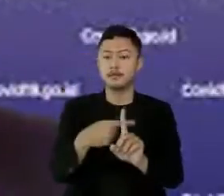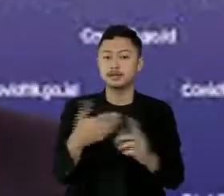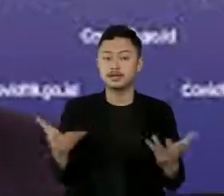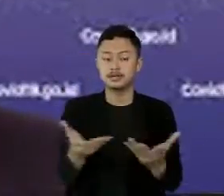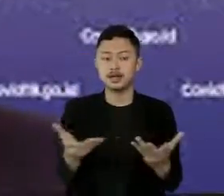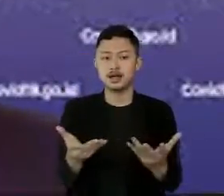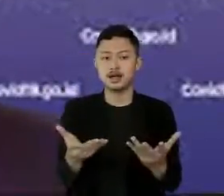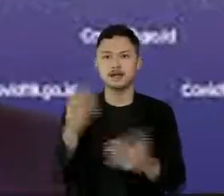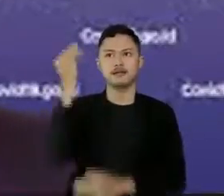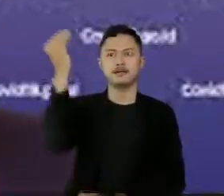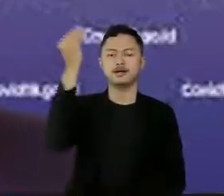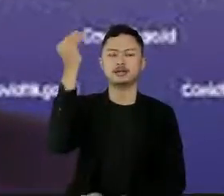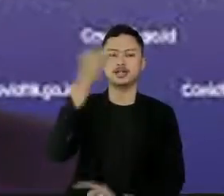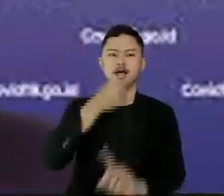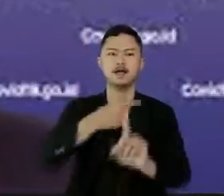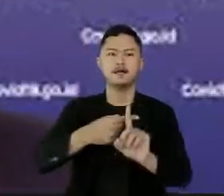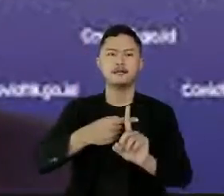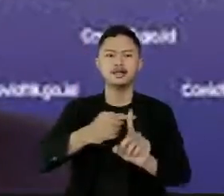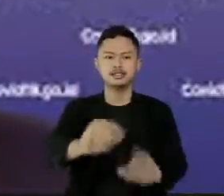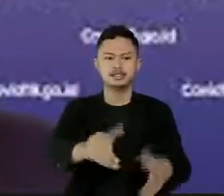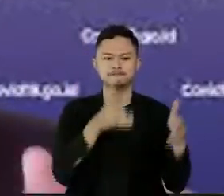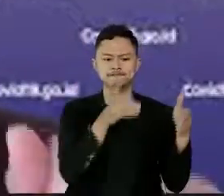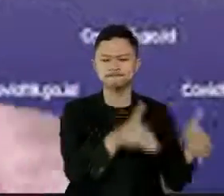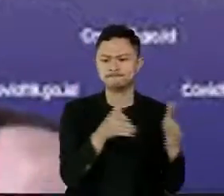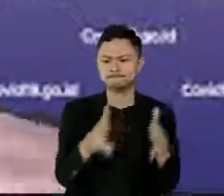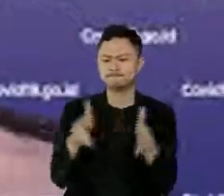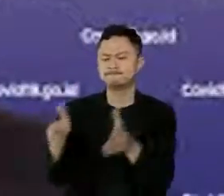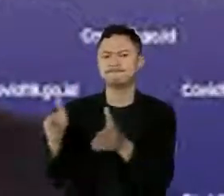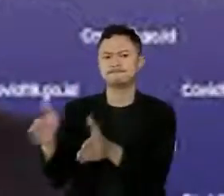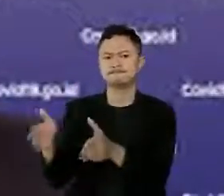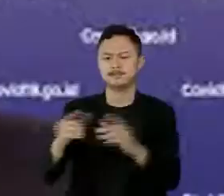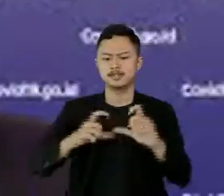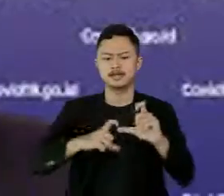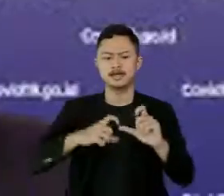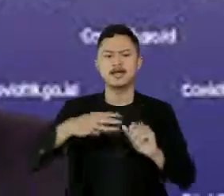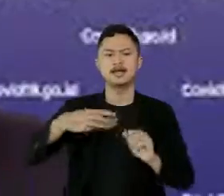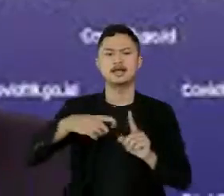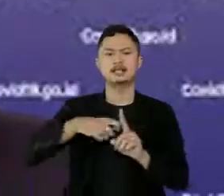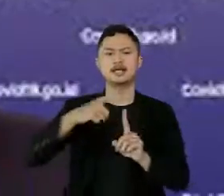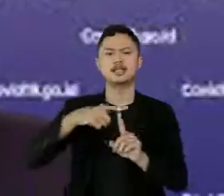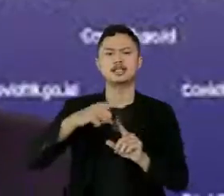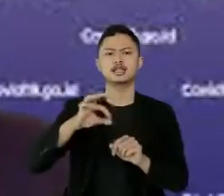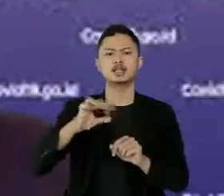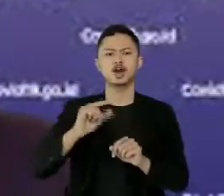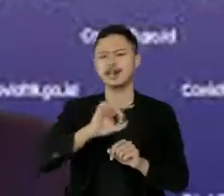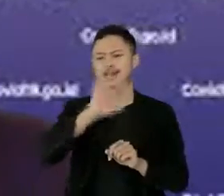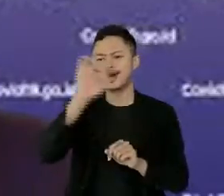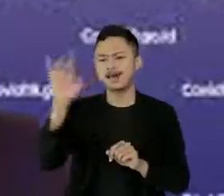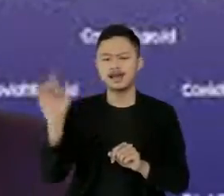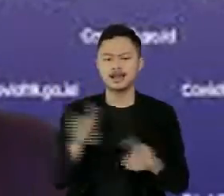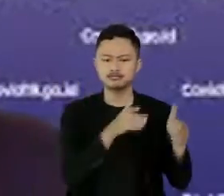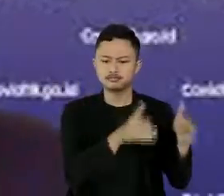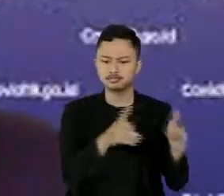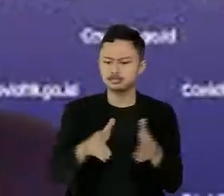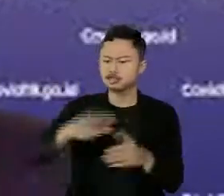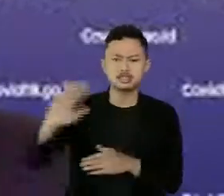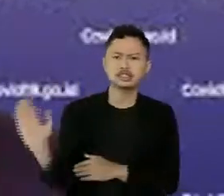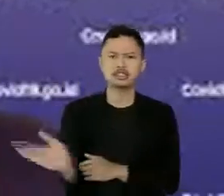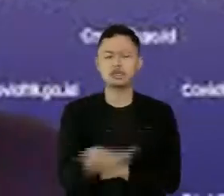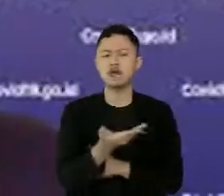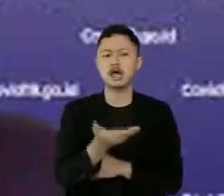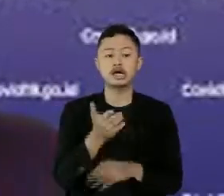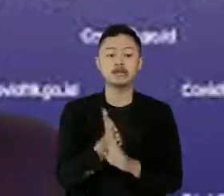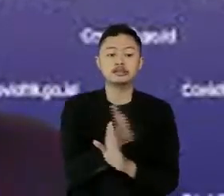di sektor pariwisata dan sektor yang lainnya. Semuanya bersiap bangkit kembali ya setelah terpuruk akibat hantaman